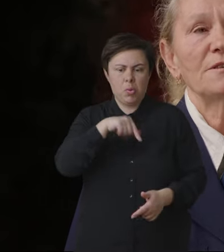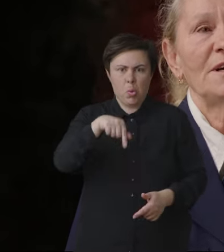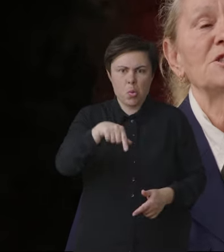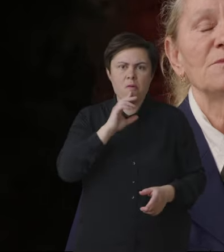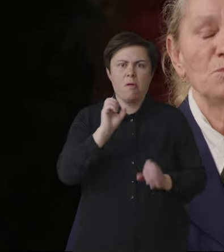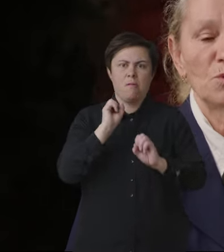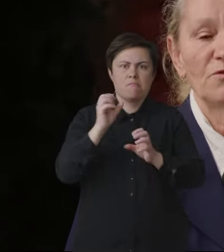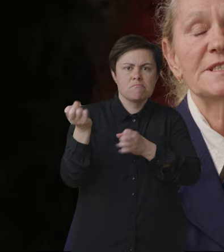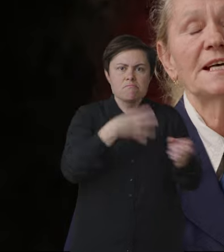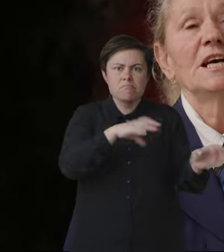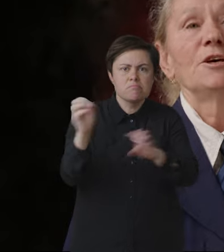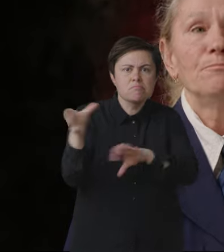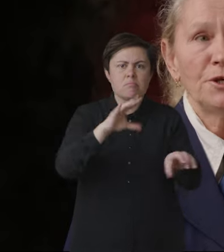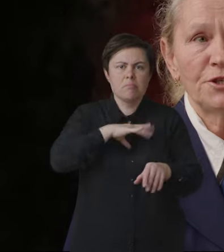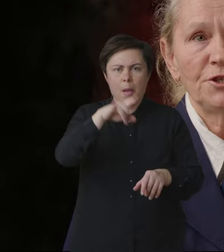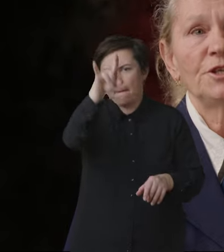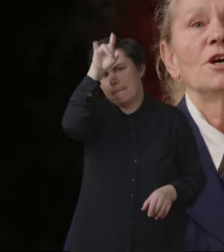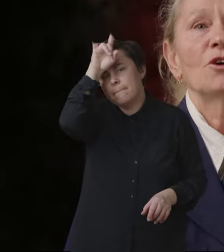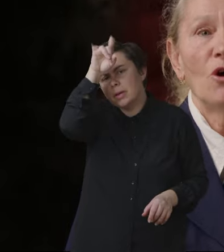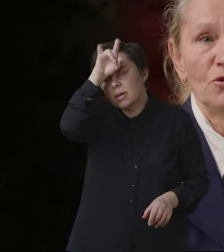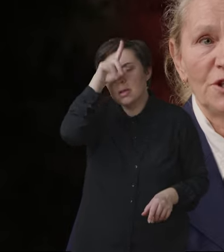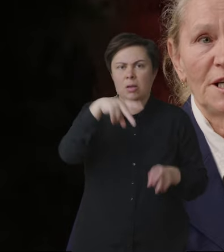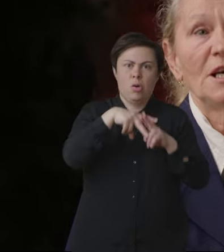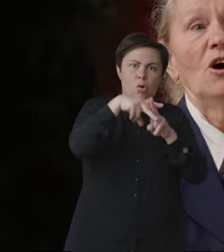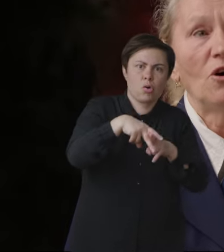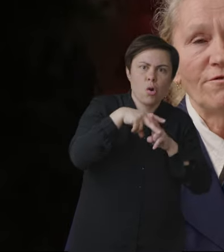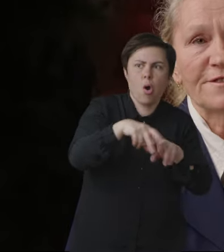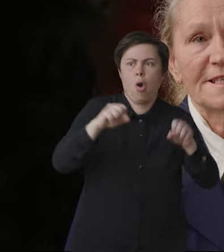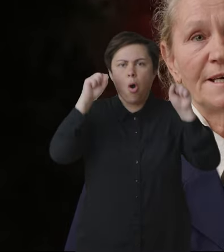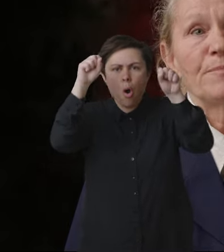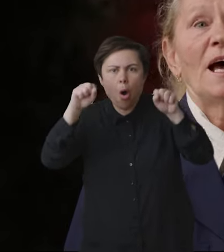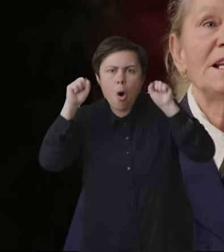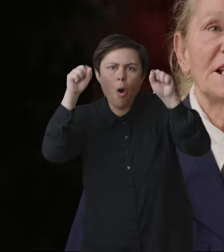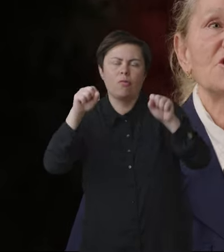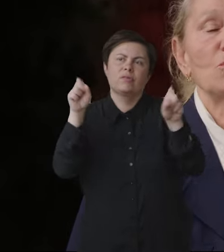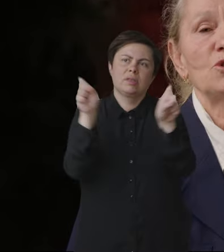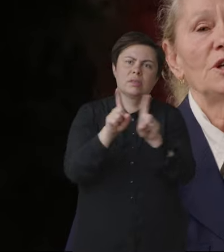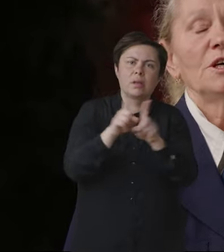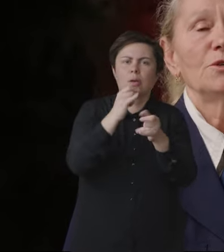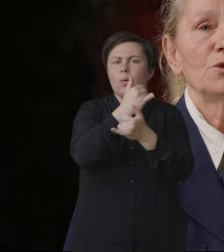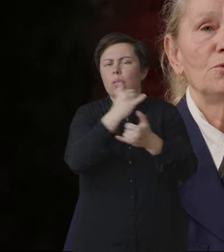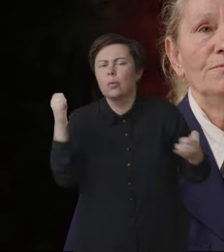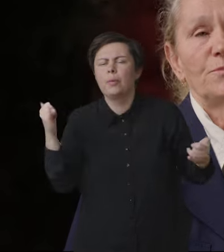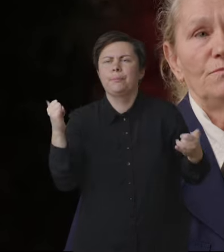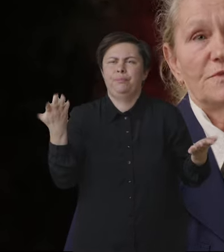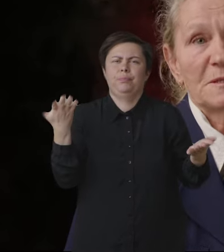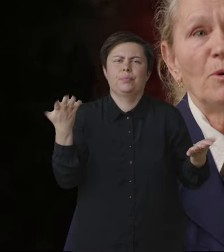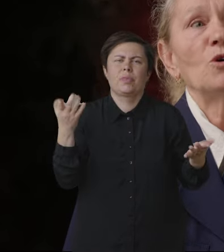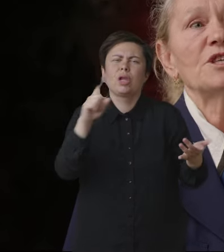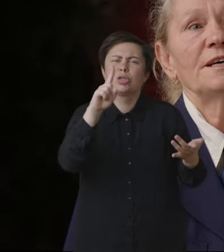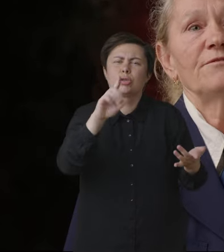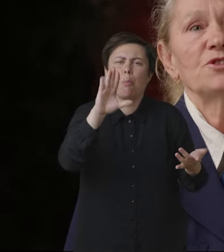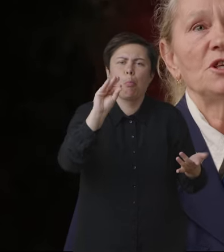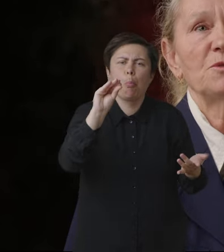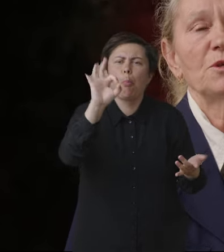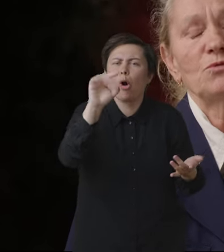nas ładowaliśmy w Miłkowicach byki, konie, owce, ale także różne